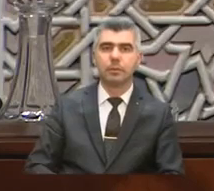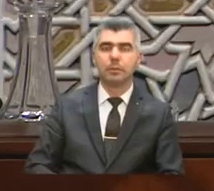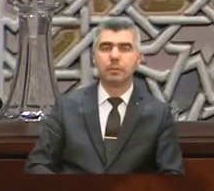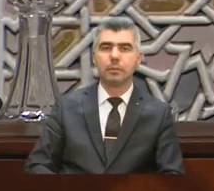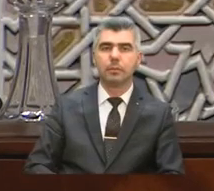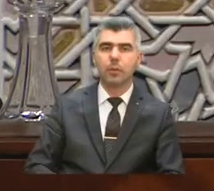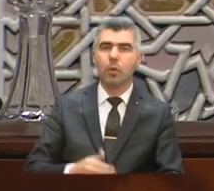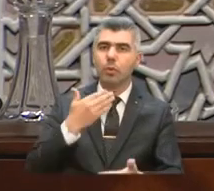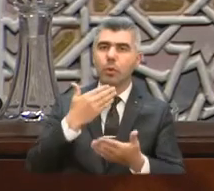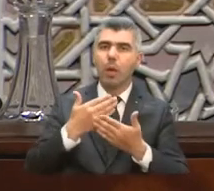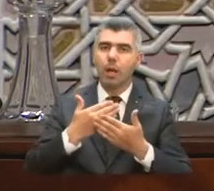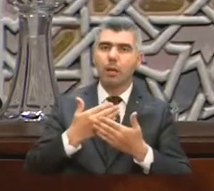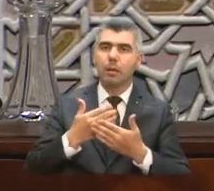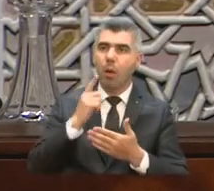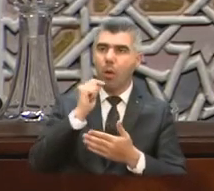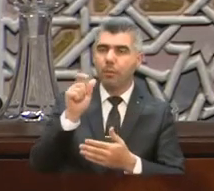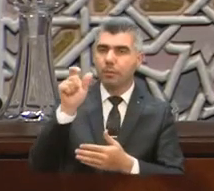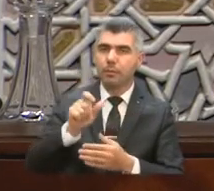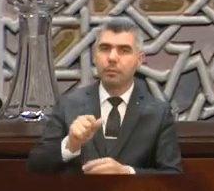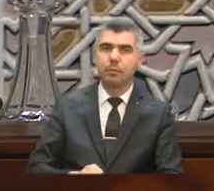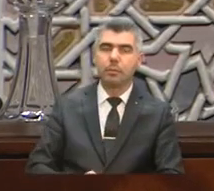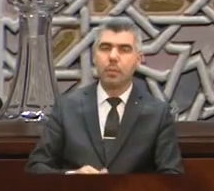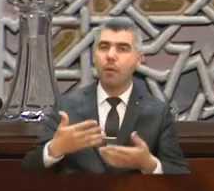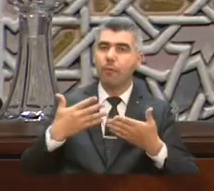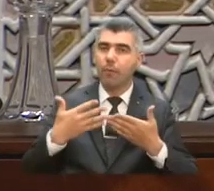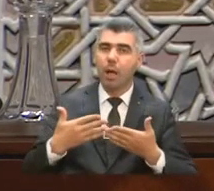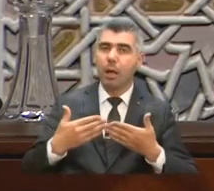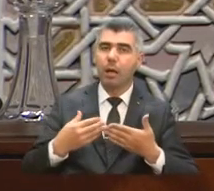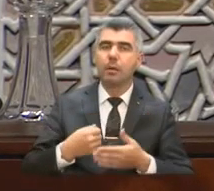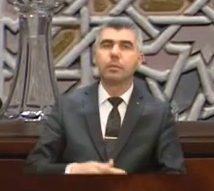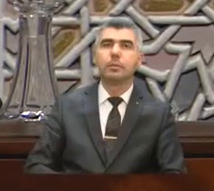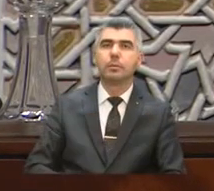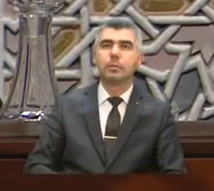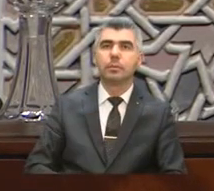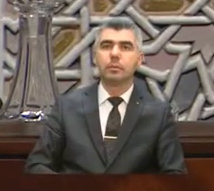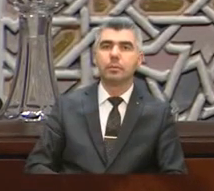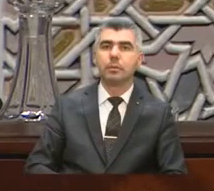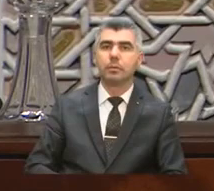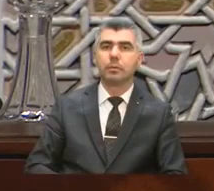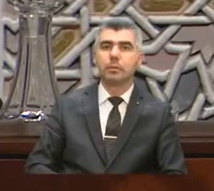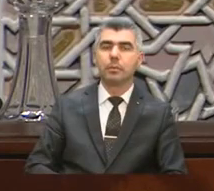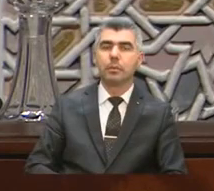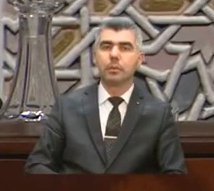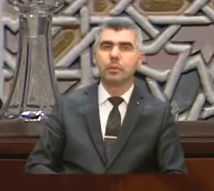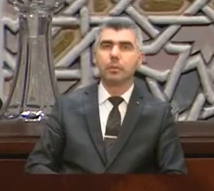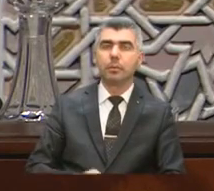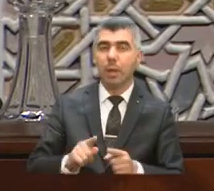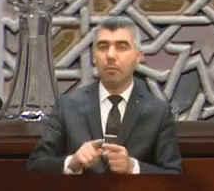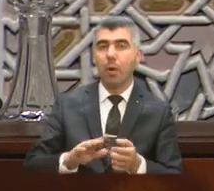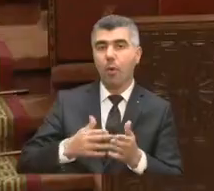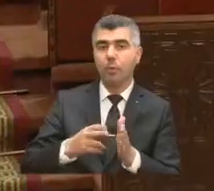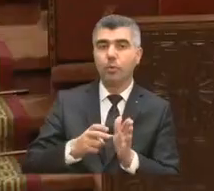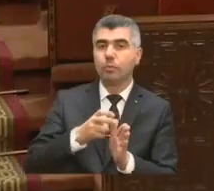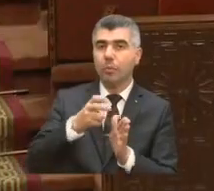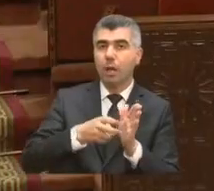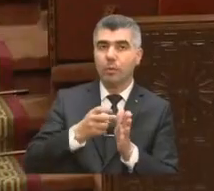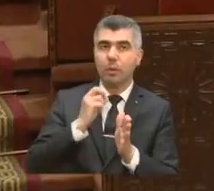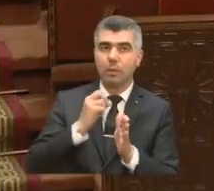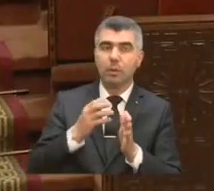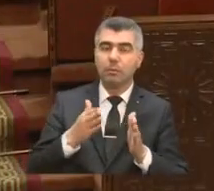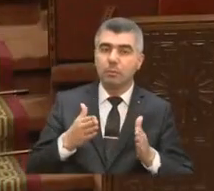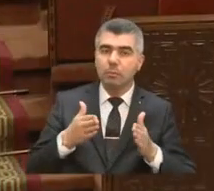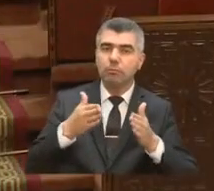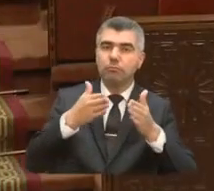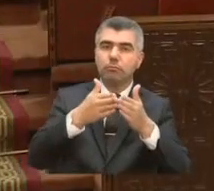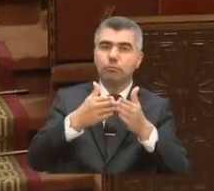شكرا السيد النائب يشرفني علما فيما يخص هذا الشبكه السكاكيه او مواصله